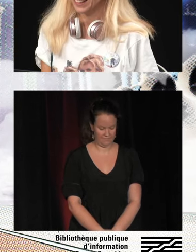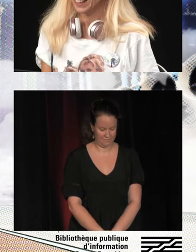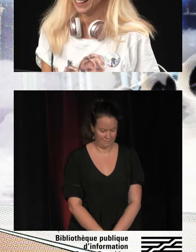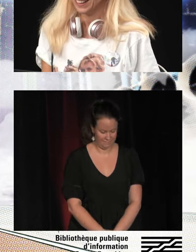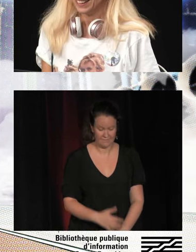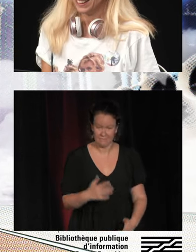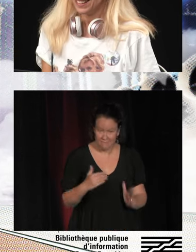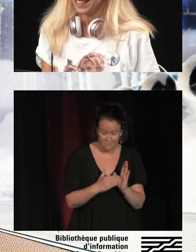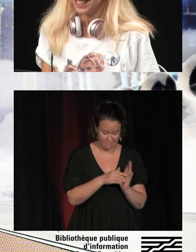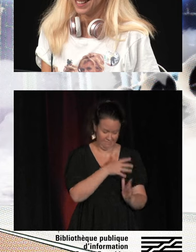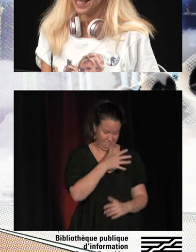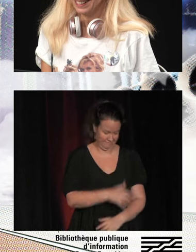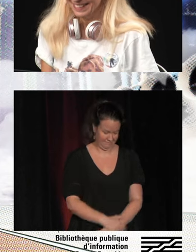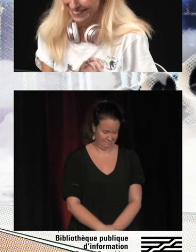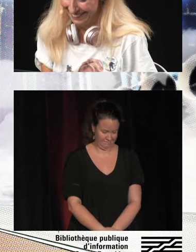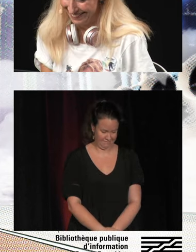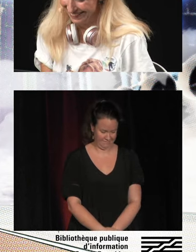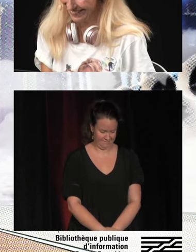Vraiment.